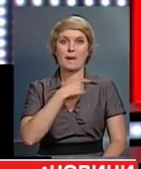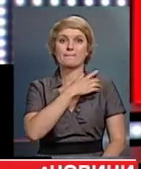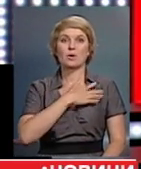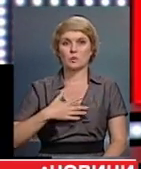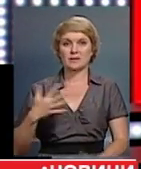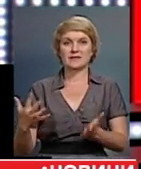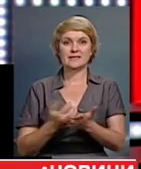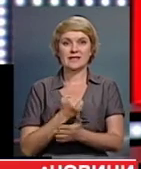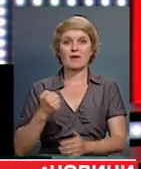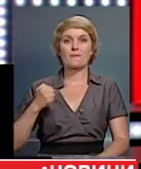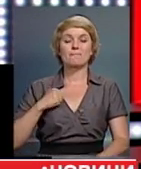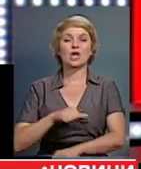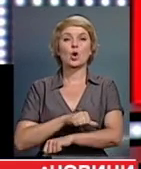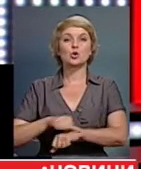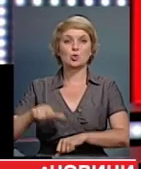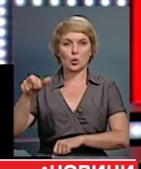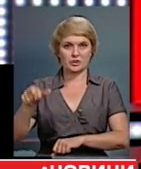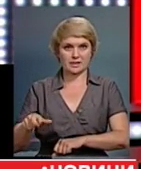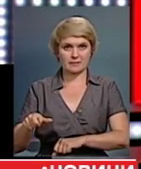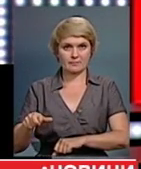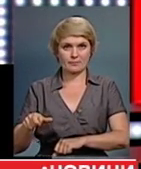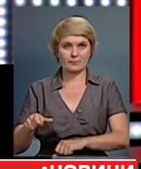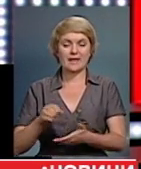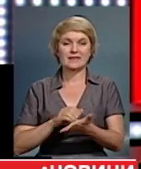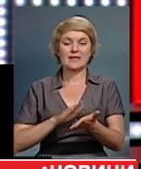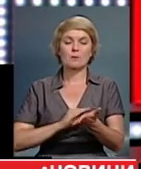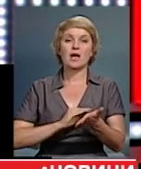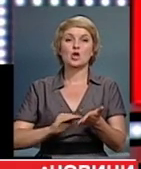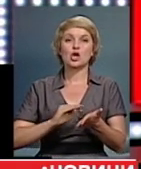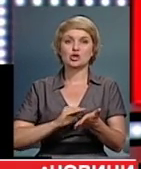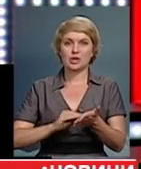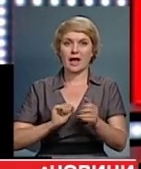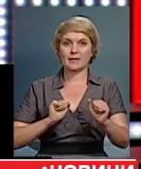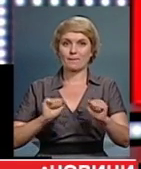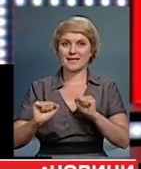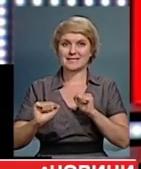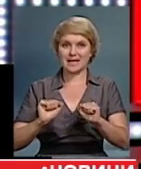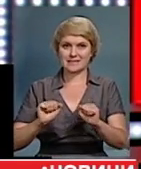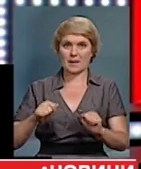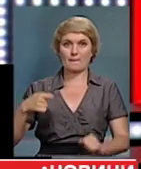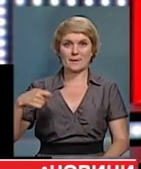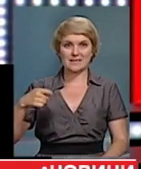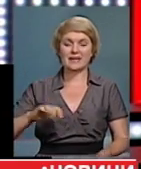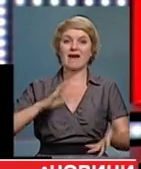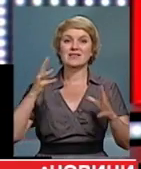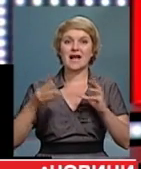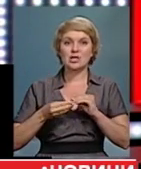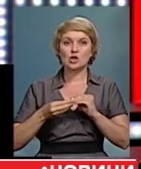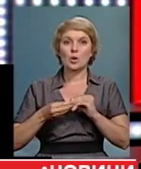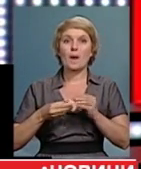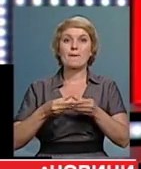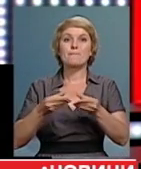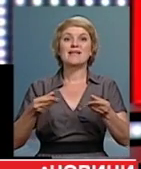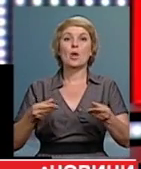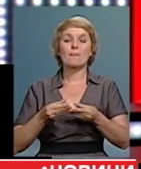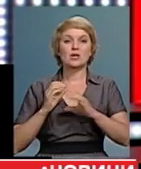Поранення дістав прикордонник. За даними речника адміністрації президента з питань АТО Андрія Лисенка, внаслідок мінометного обстрілу в районі